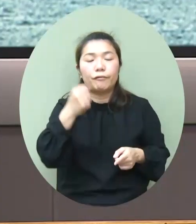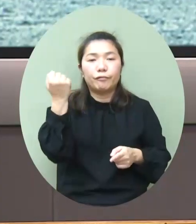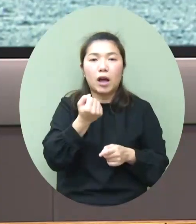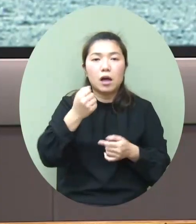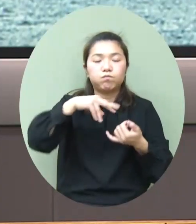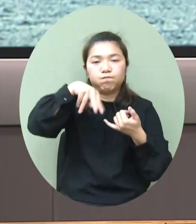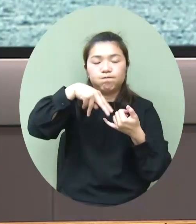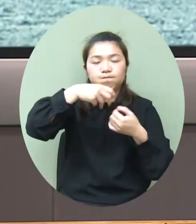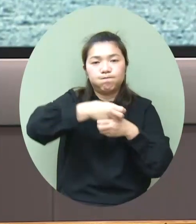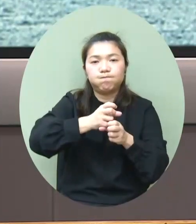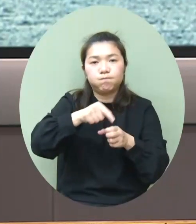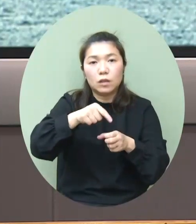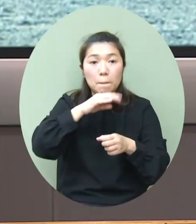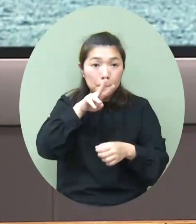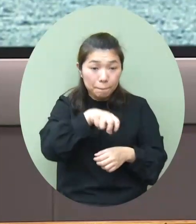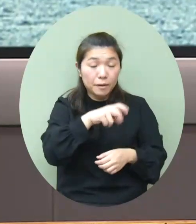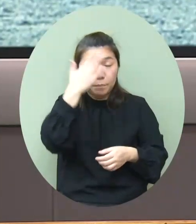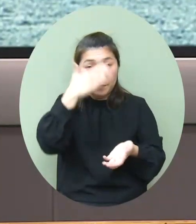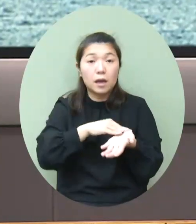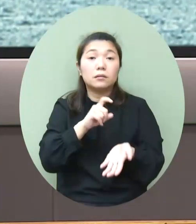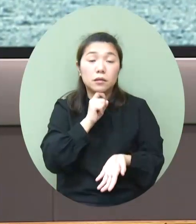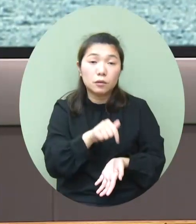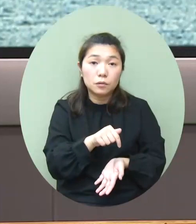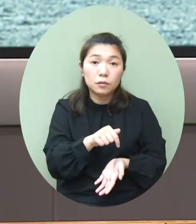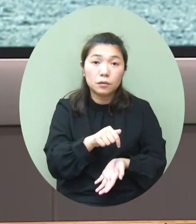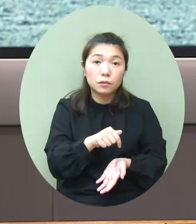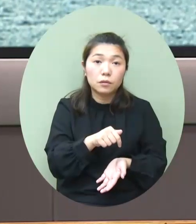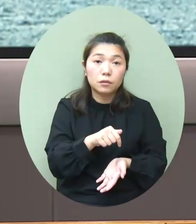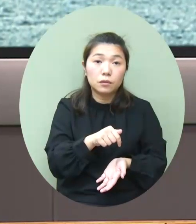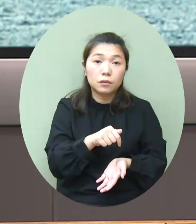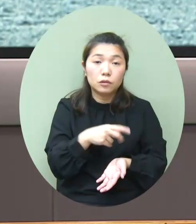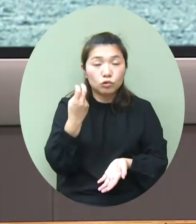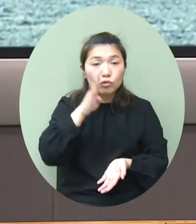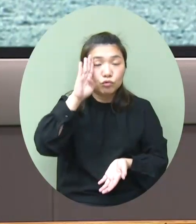果市民使用快速检测是阳性的话，